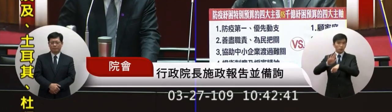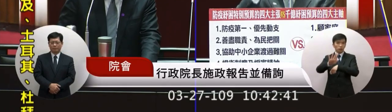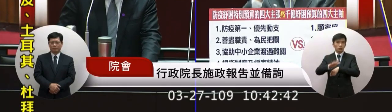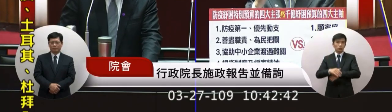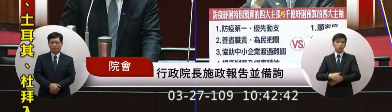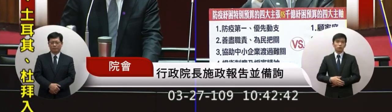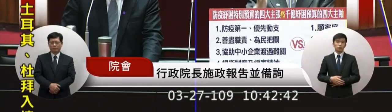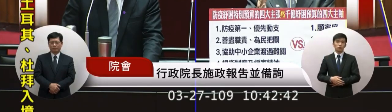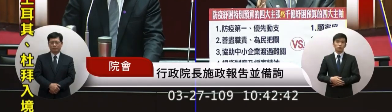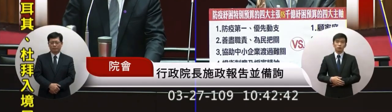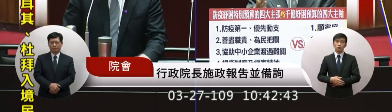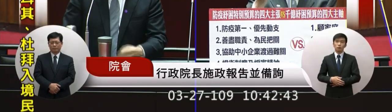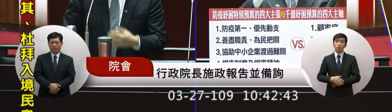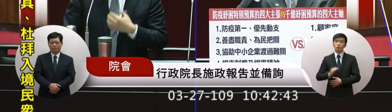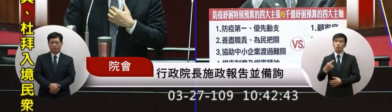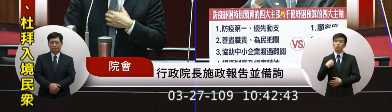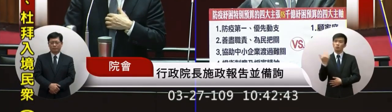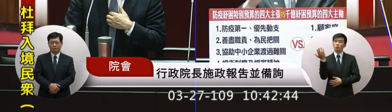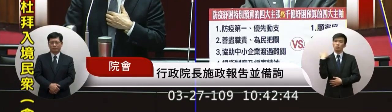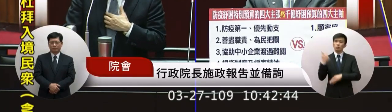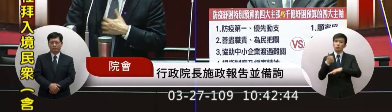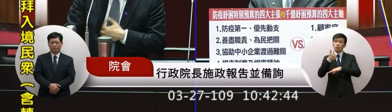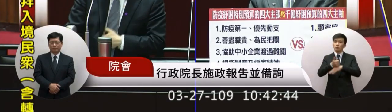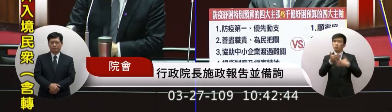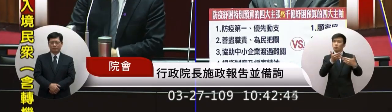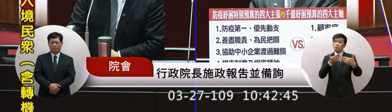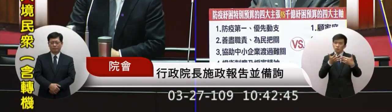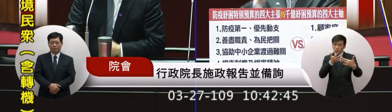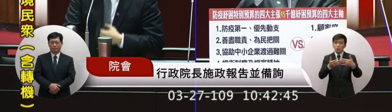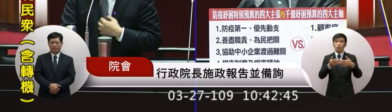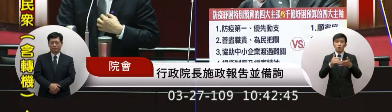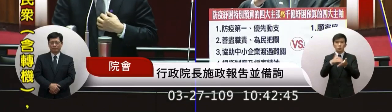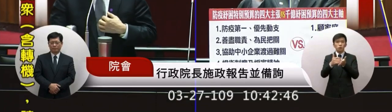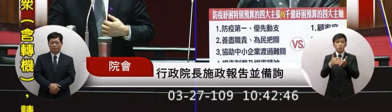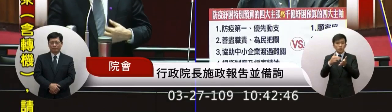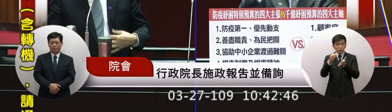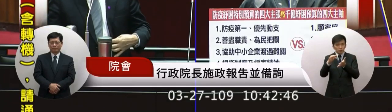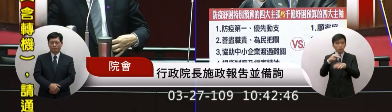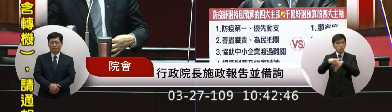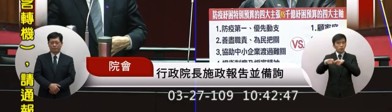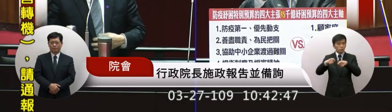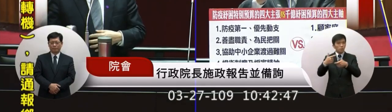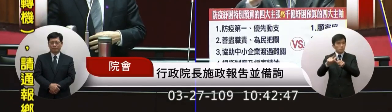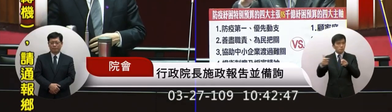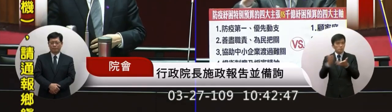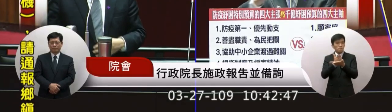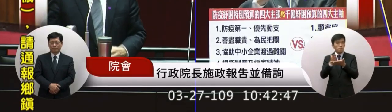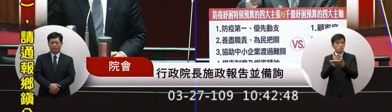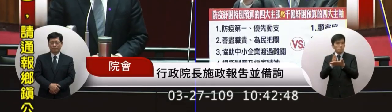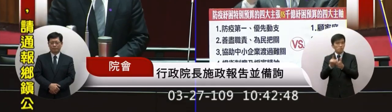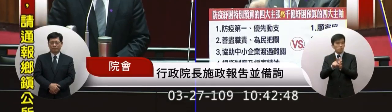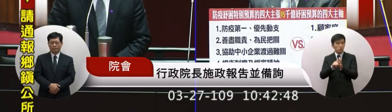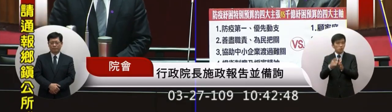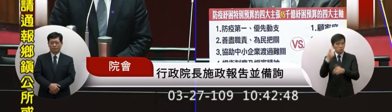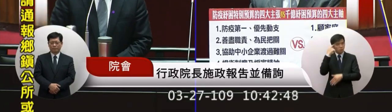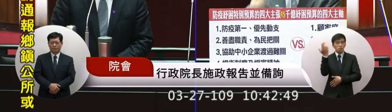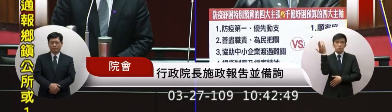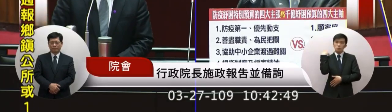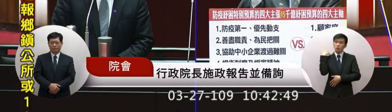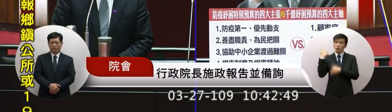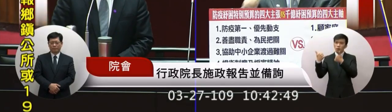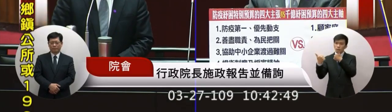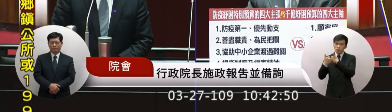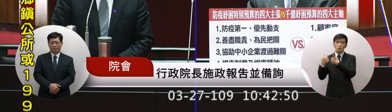长我伫。接顺的当中，包括医生心态的当中，我常讲一句，你过去伫开会当中